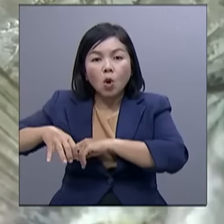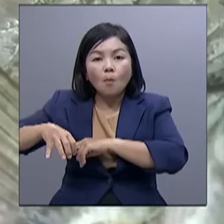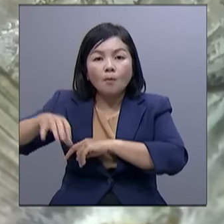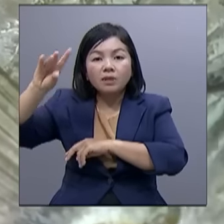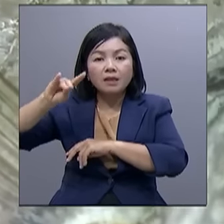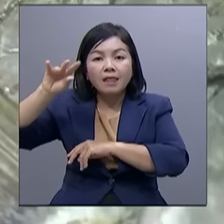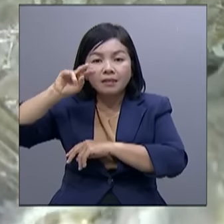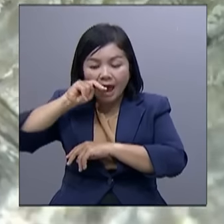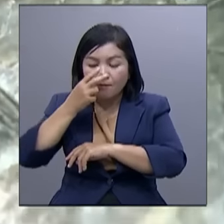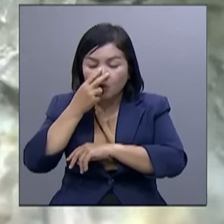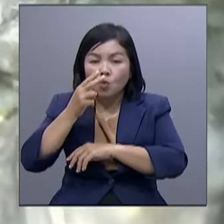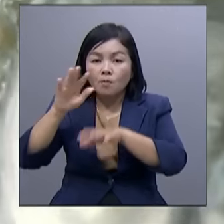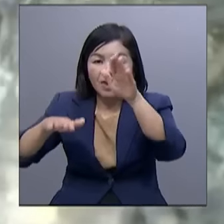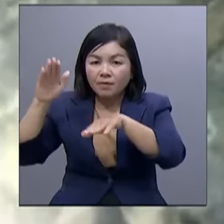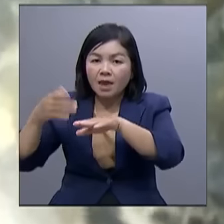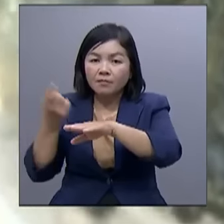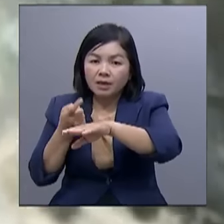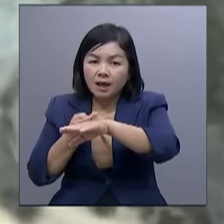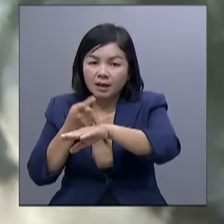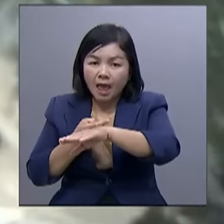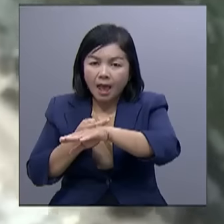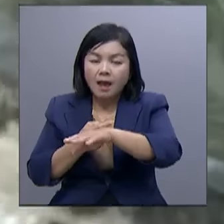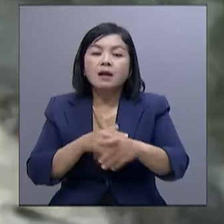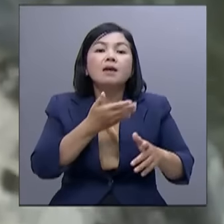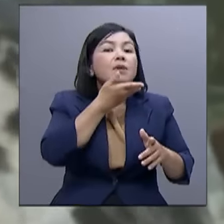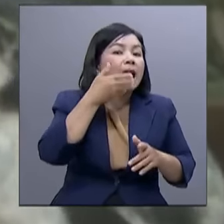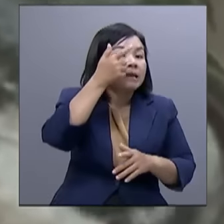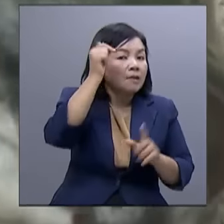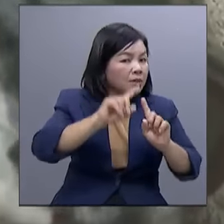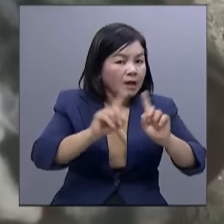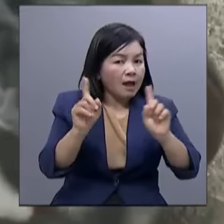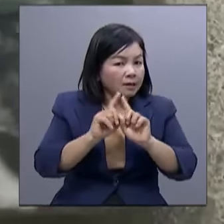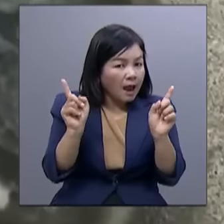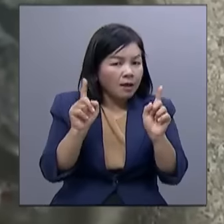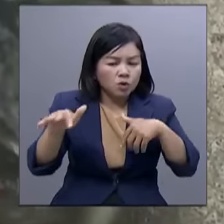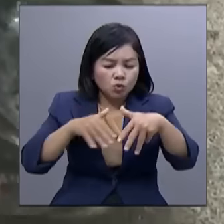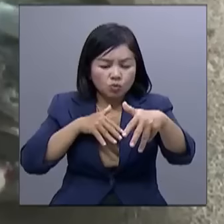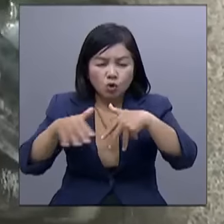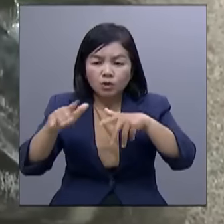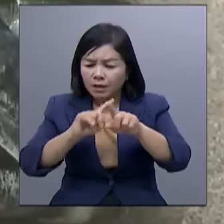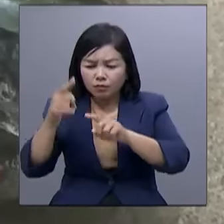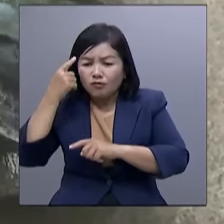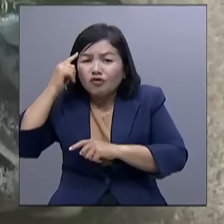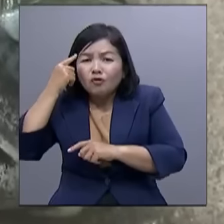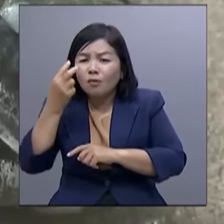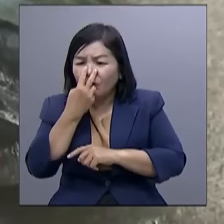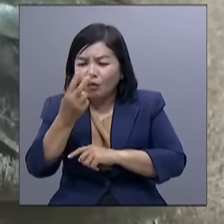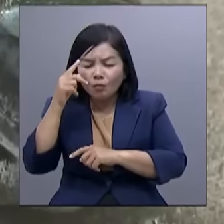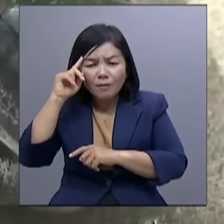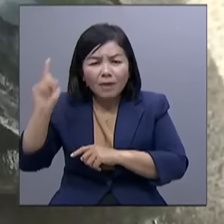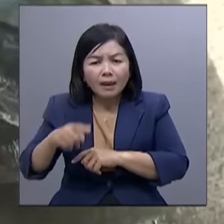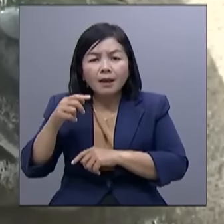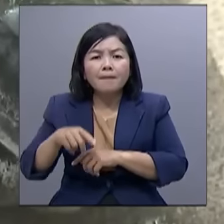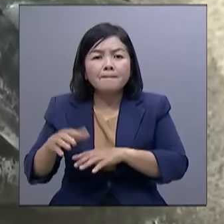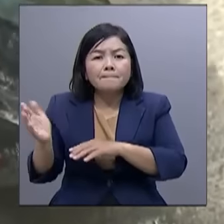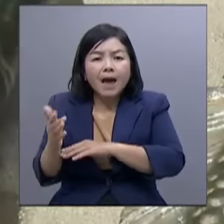ลาหมอคางดำกับปลานิลให้ทีมข่าวได้ดูด้วยนะครับเนื่องจากว่ายังมีชาวบ้านจำนวนไม่น้อยนะครับแยกไม่ออกและไม่เข้าใจนะครับถึงผ